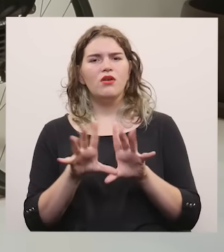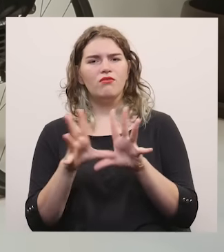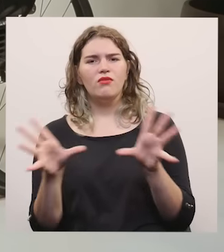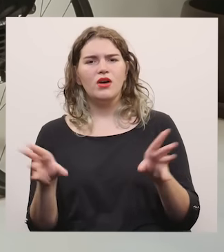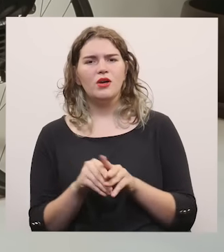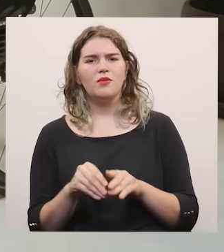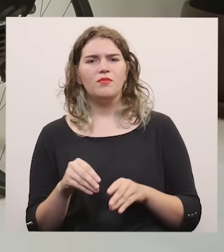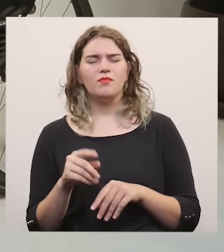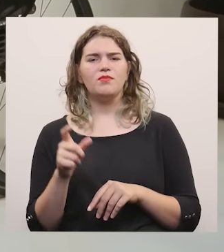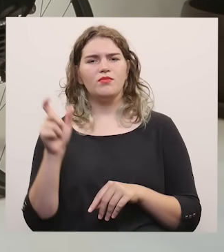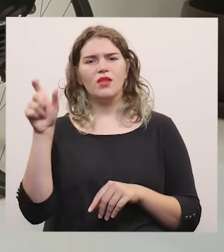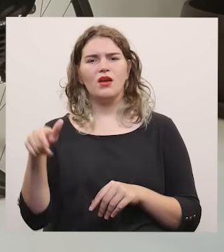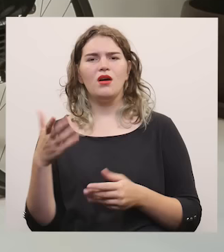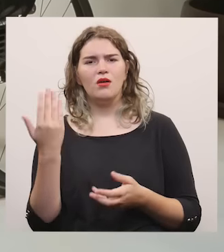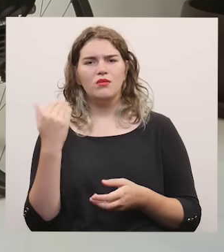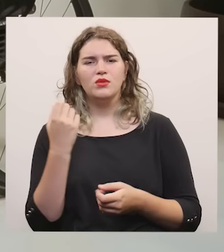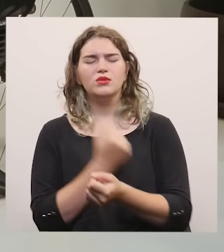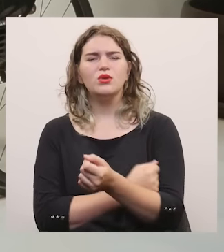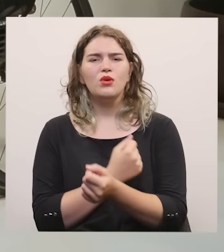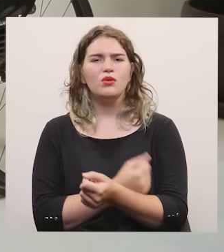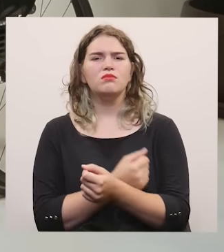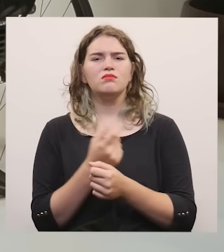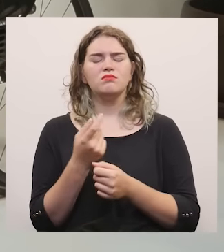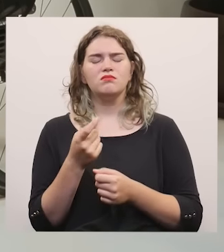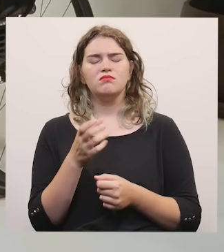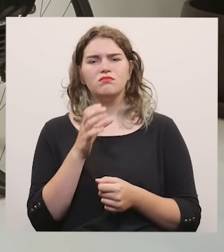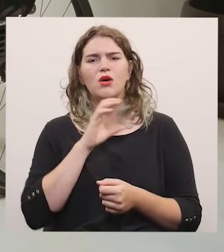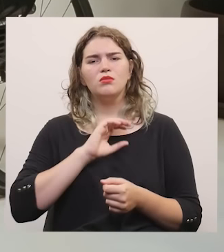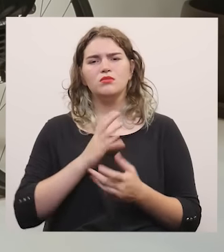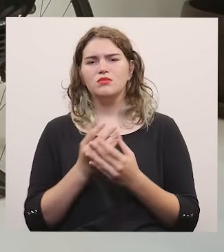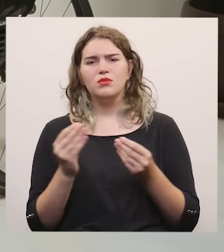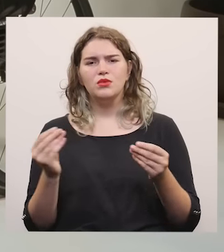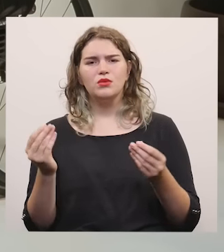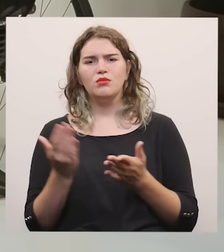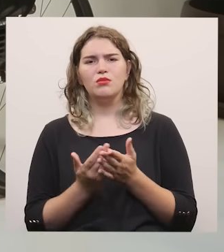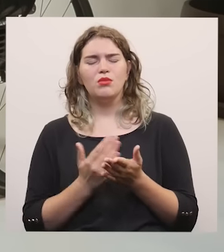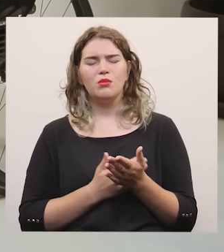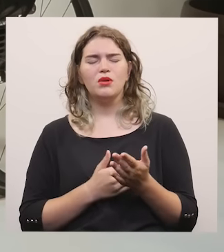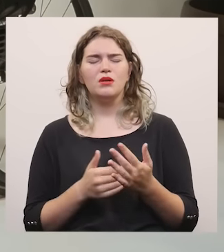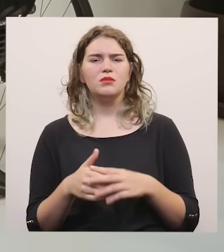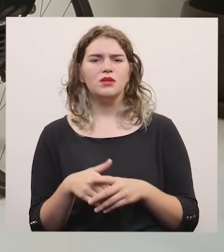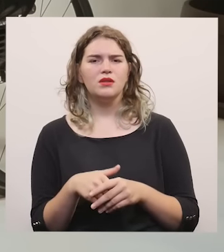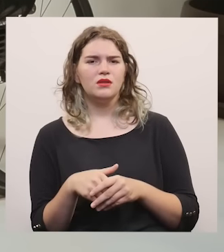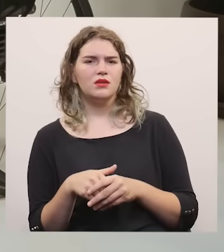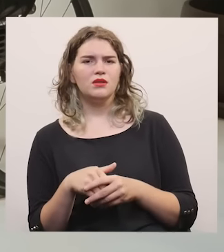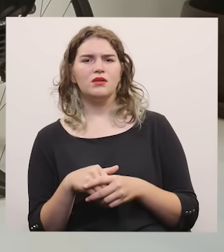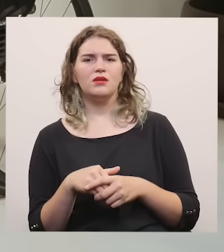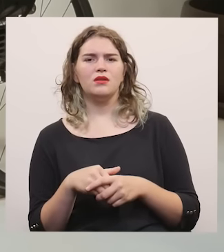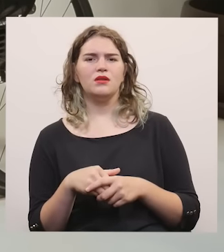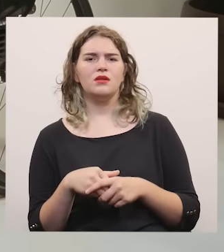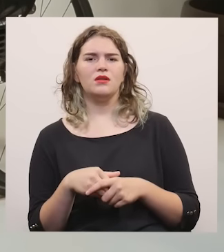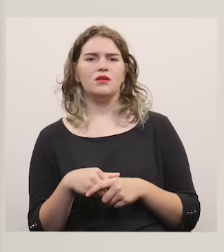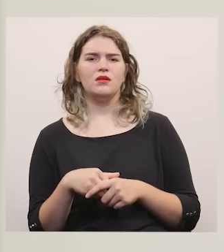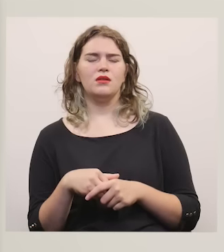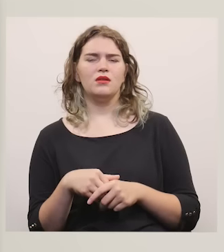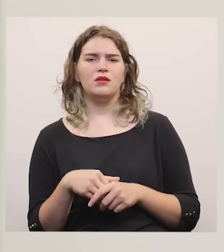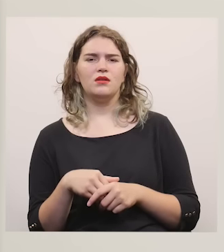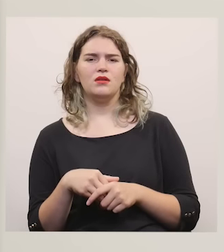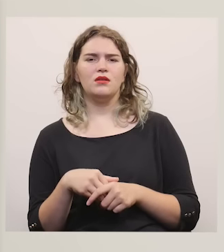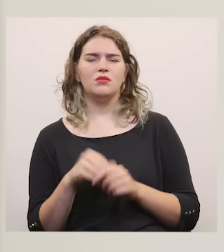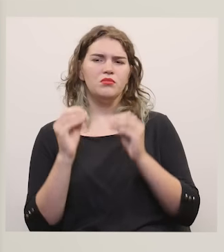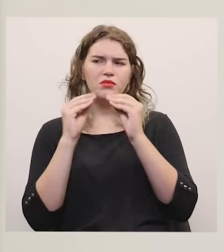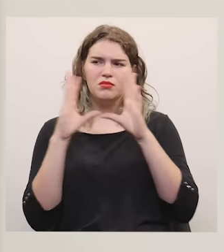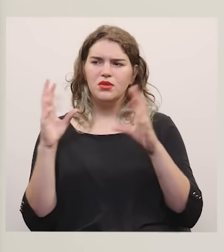așa o familie, el era, a fost dependent de droguri, de alcool, de metamfetamină, de wow, de mine și